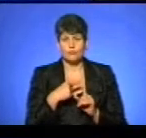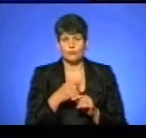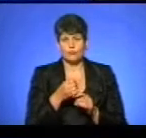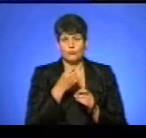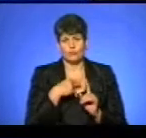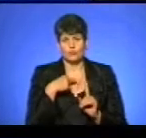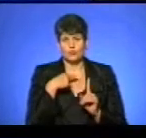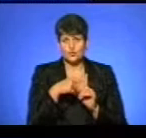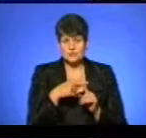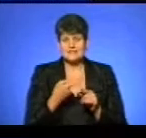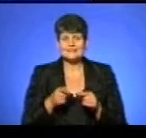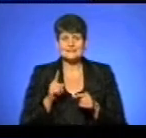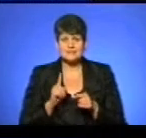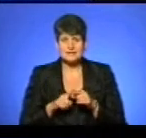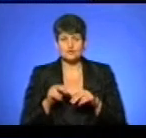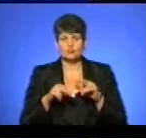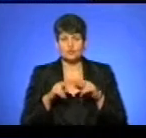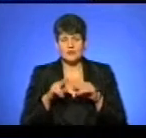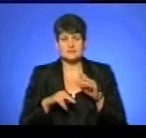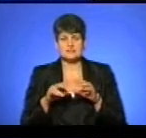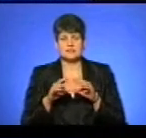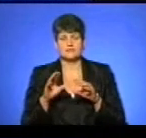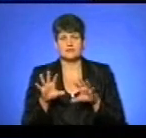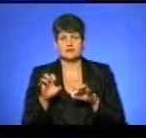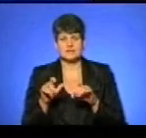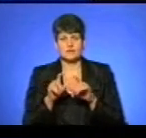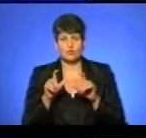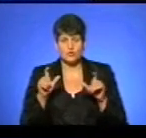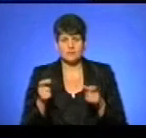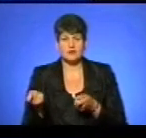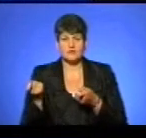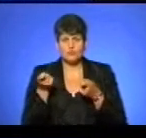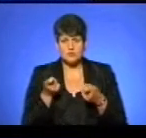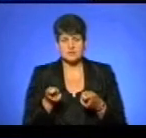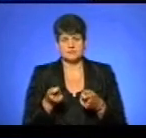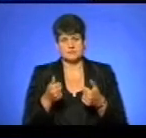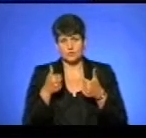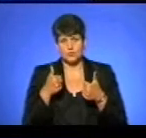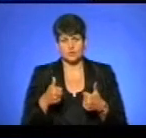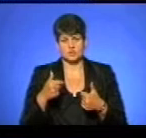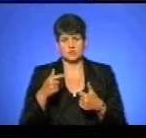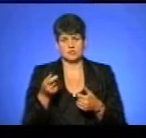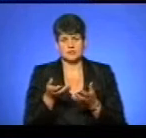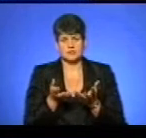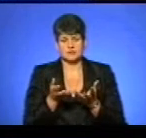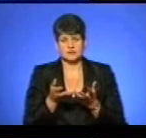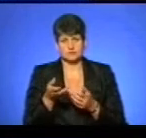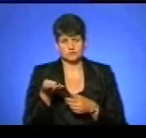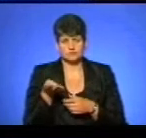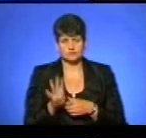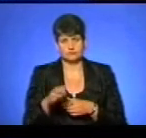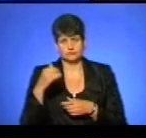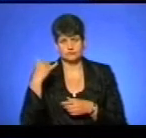що попередні роки будувалися тваринські комплекси, попередні роки завозилося племенне поголів'я, і на сьогоднішній день, як знову ж таки, по